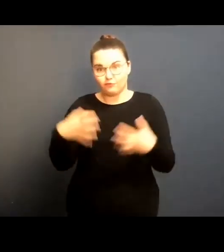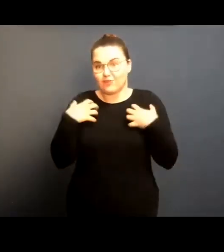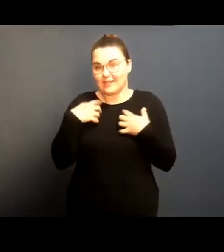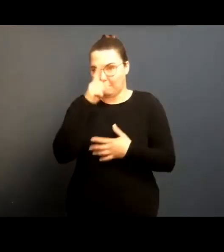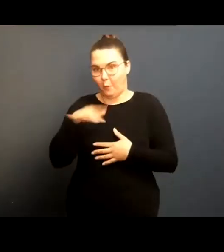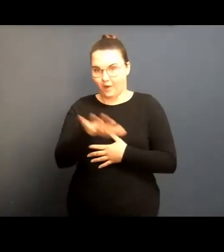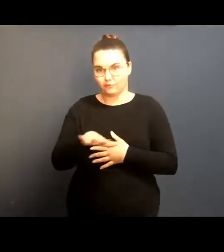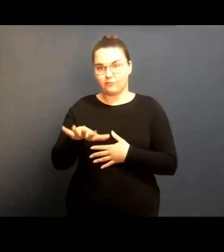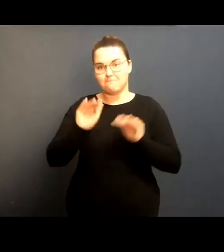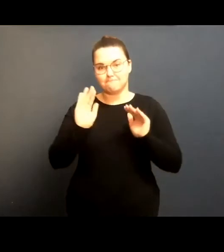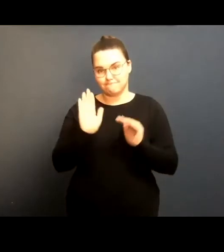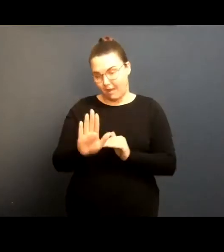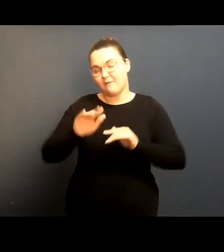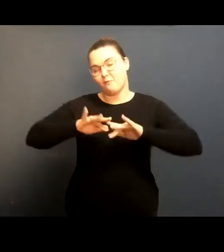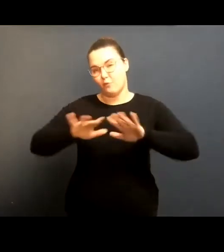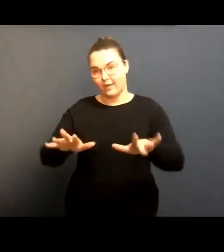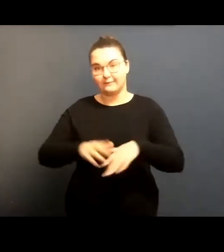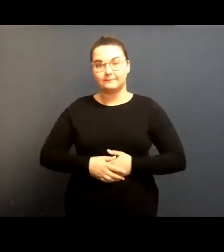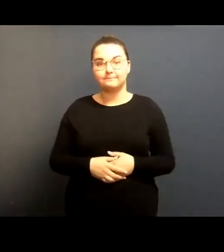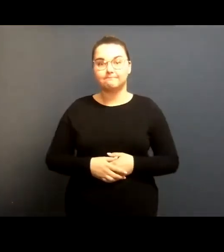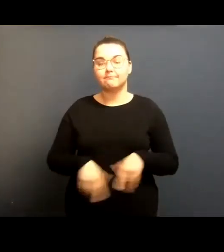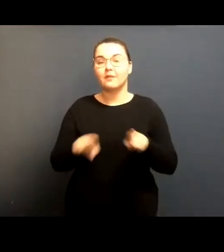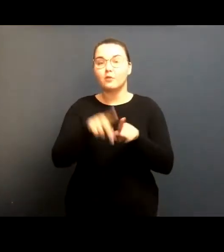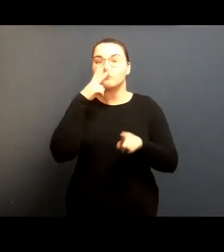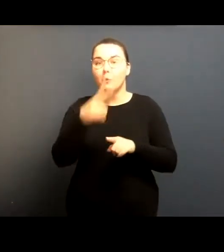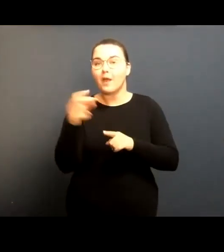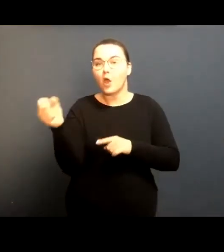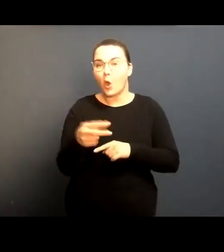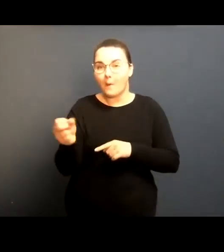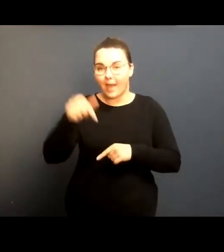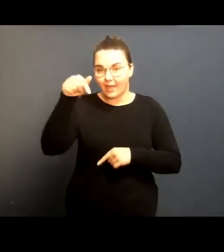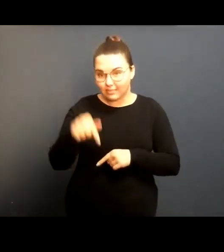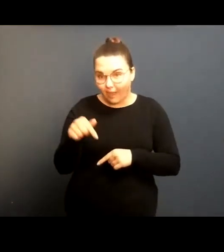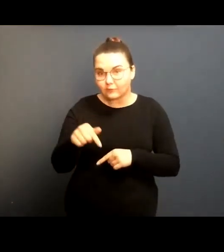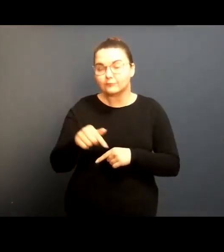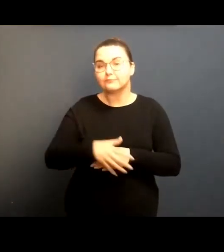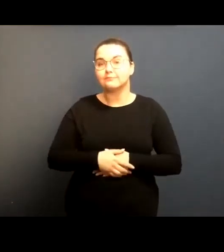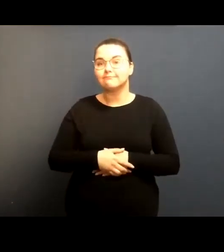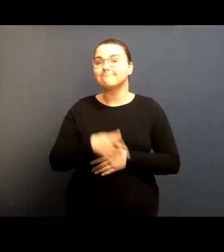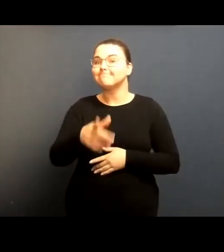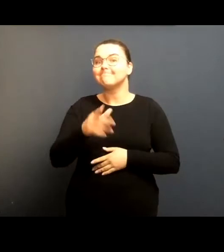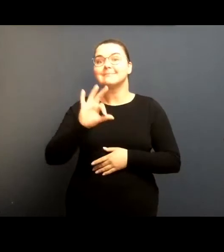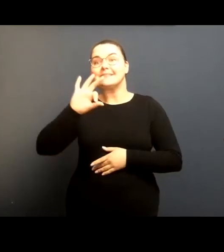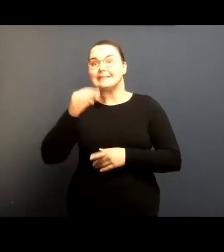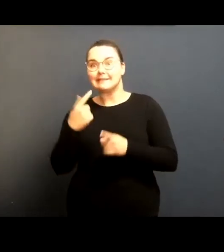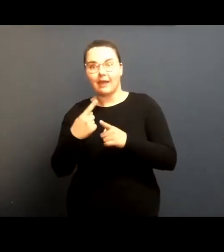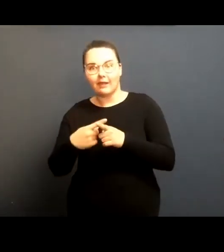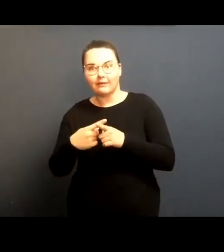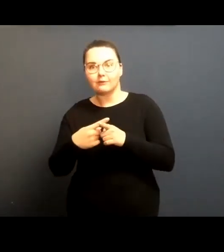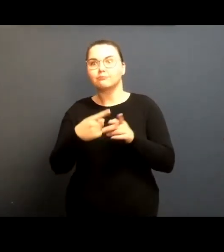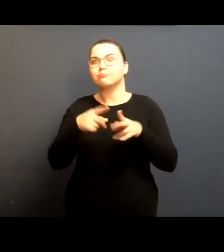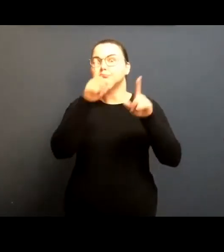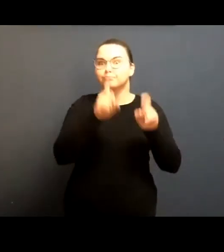dolny komentarz. Rozwój psychoseksualny człowieka trwa od zapłodnienia po starość. Każdy z jego etapów